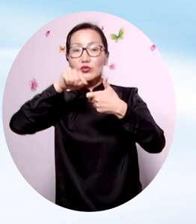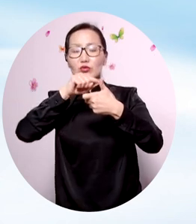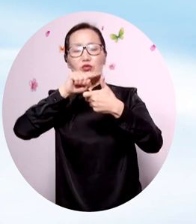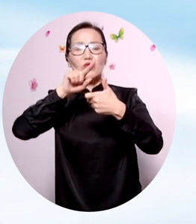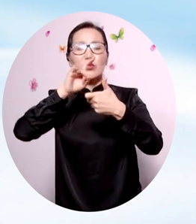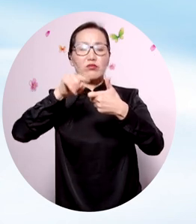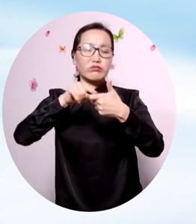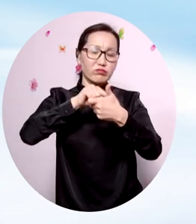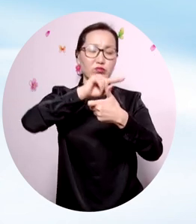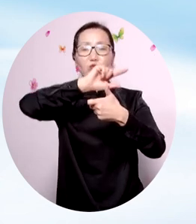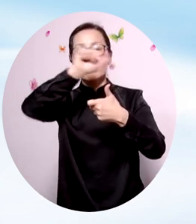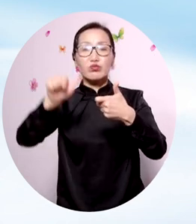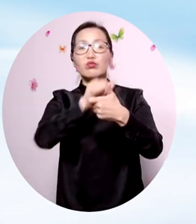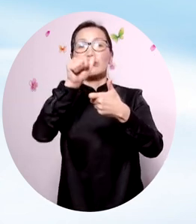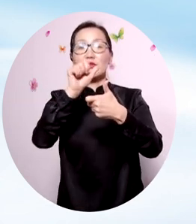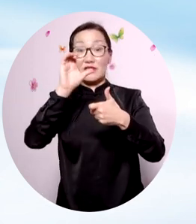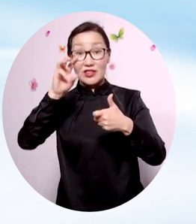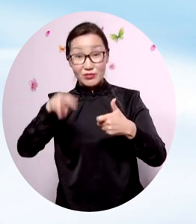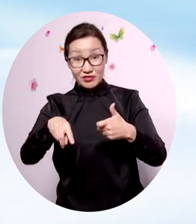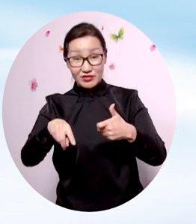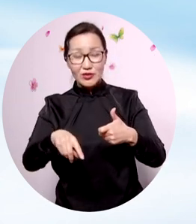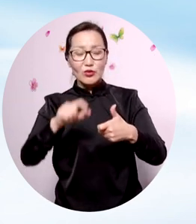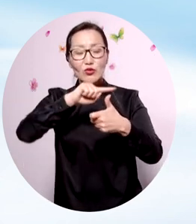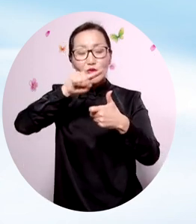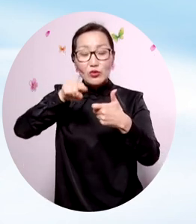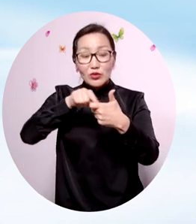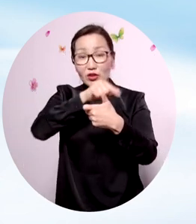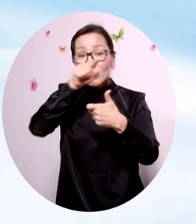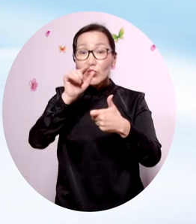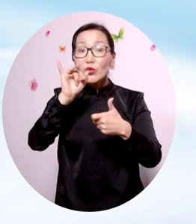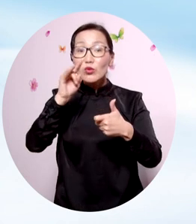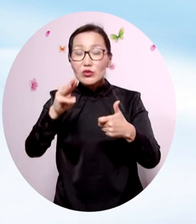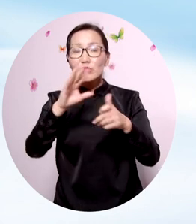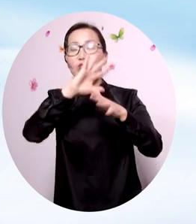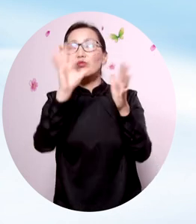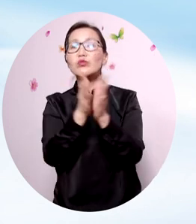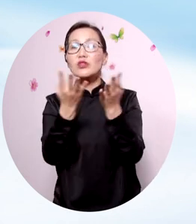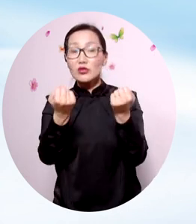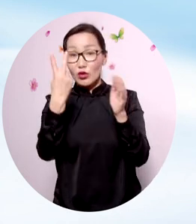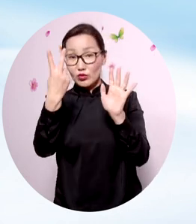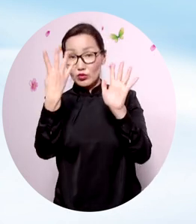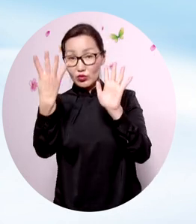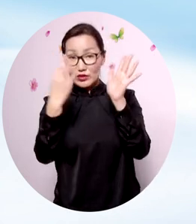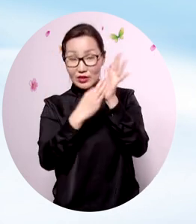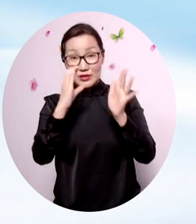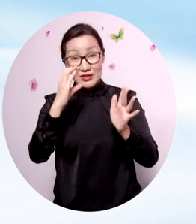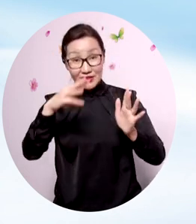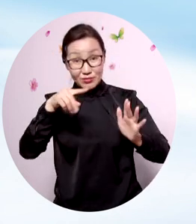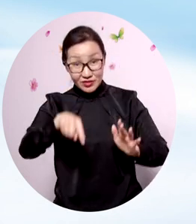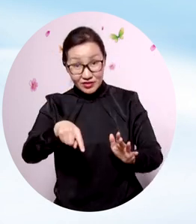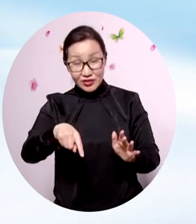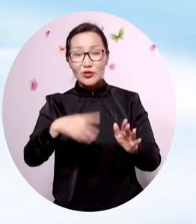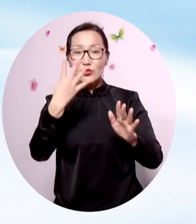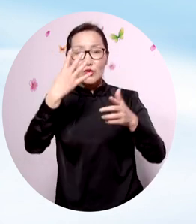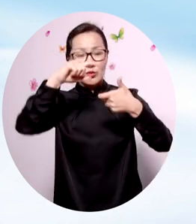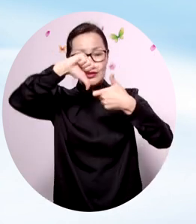уртыг хэлдэг. Бас периметр ч гэд нэрлдэг. Тэгвэл хүрээний урт нь 248 см юм бол